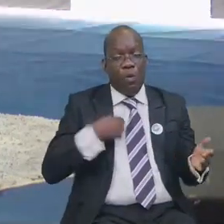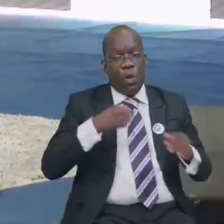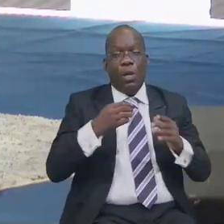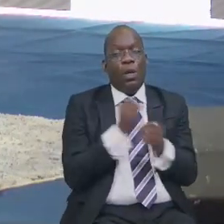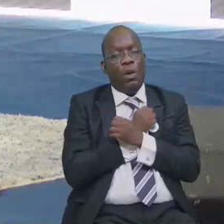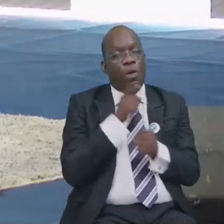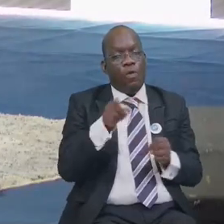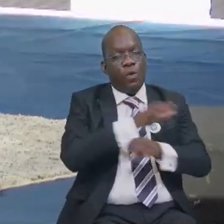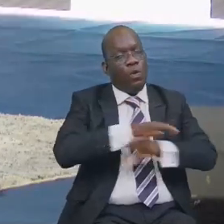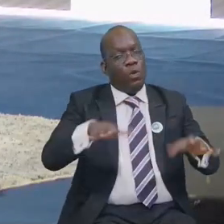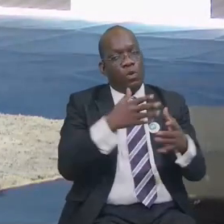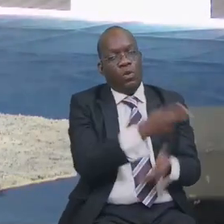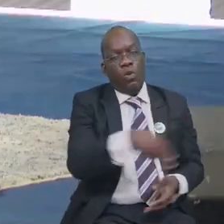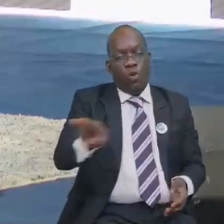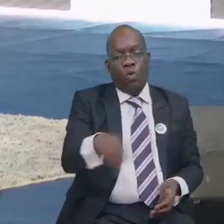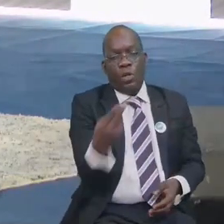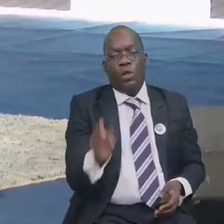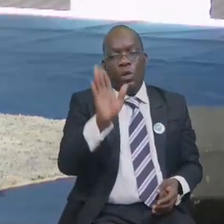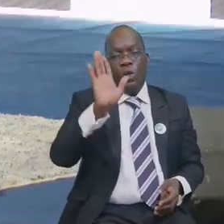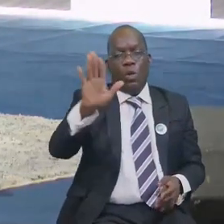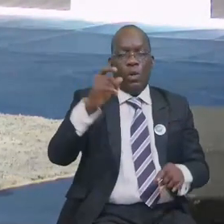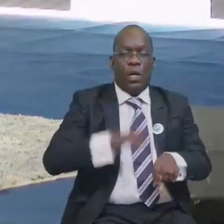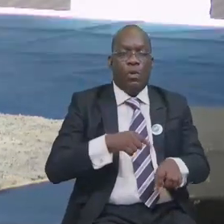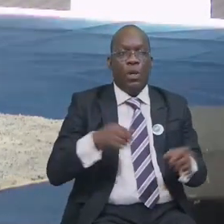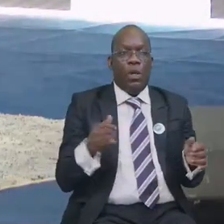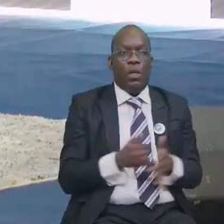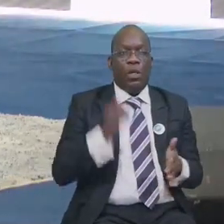ton temps. Ça ne marchera pas.